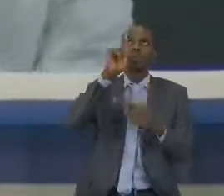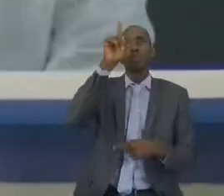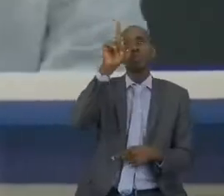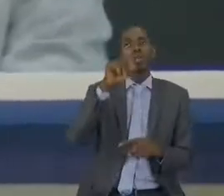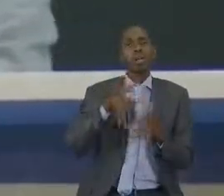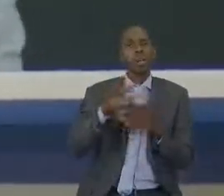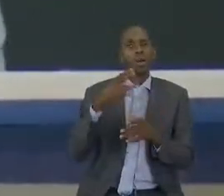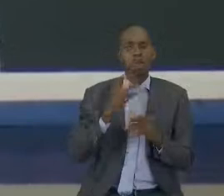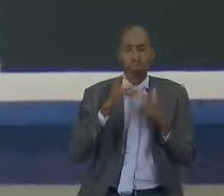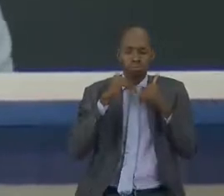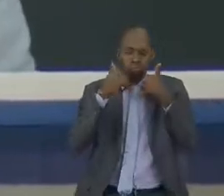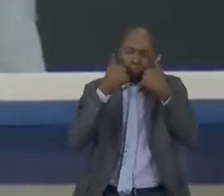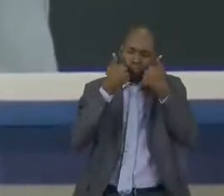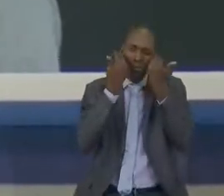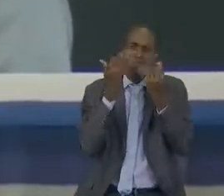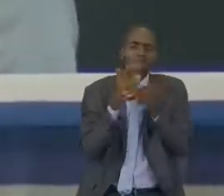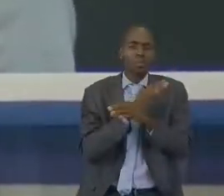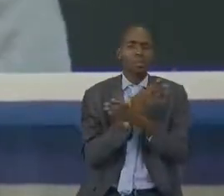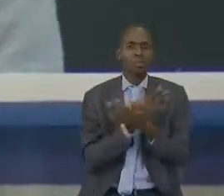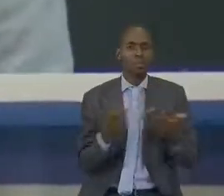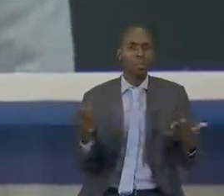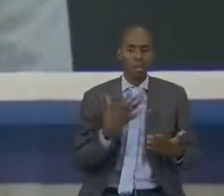de ma honte, de l'orgueil, je viens.